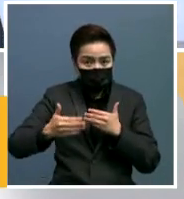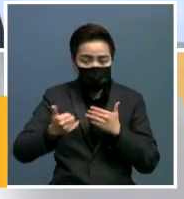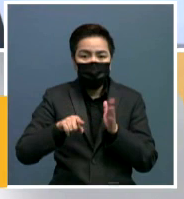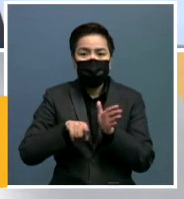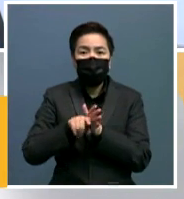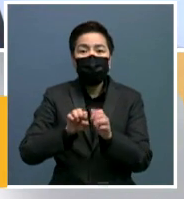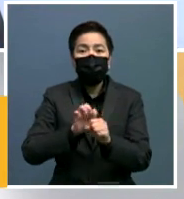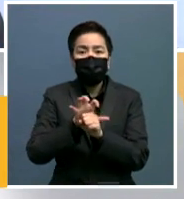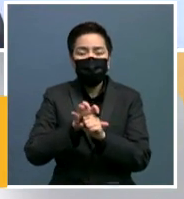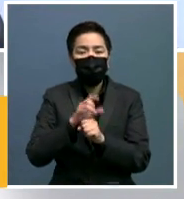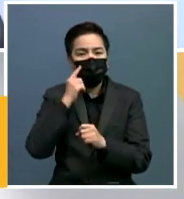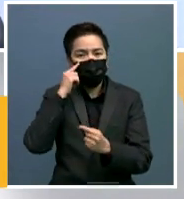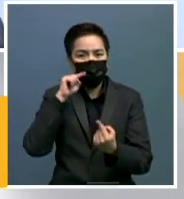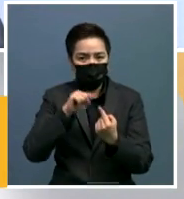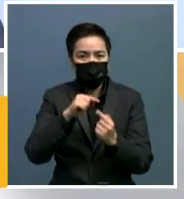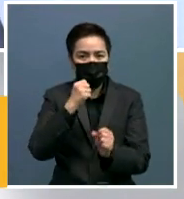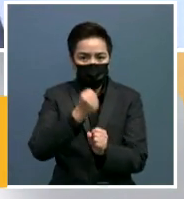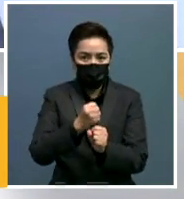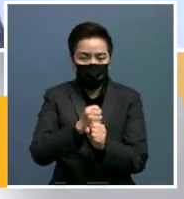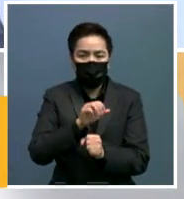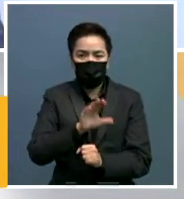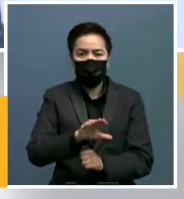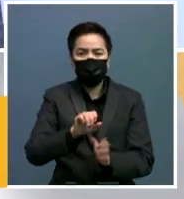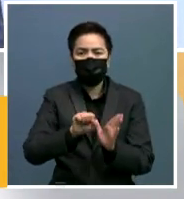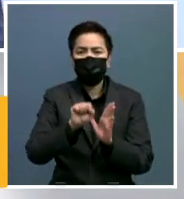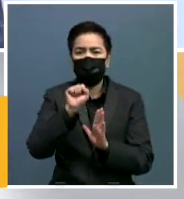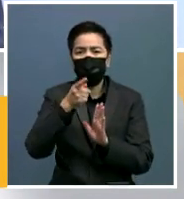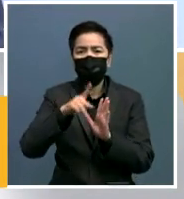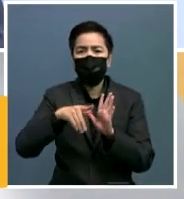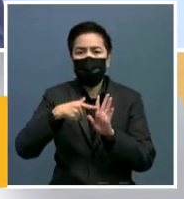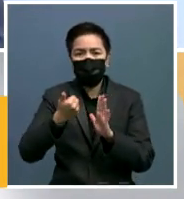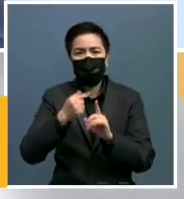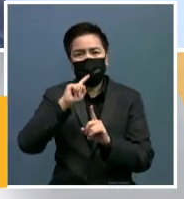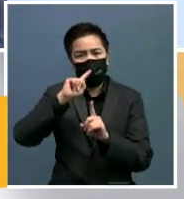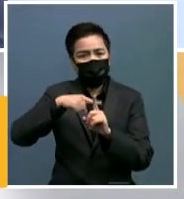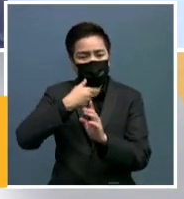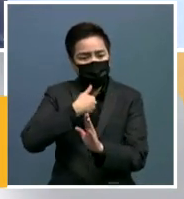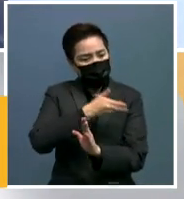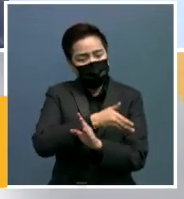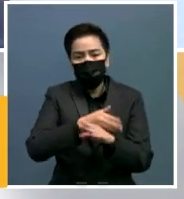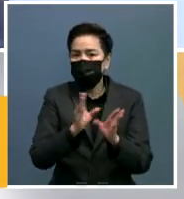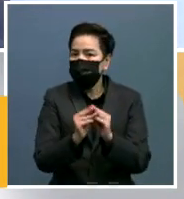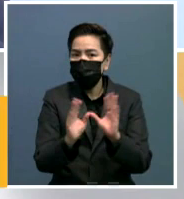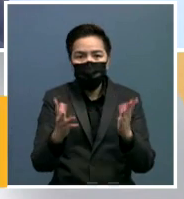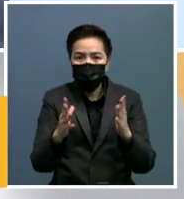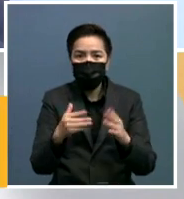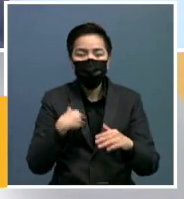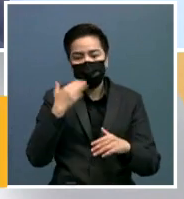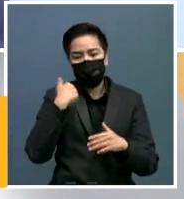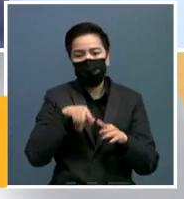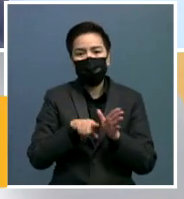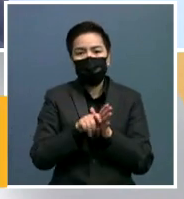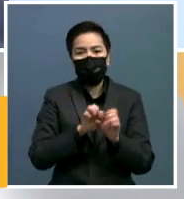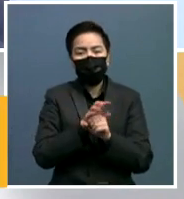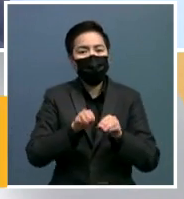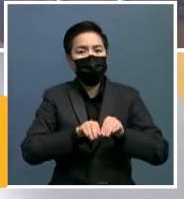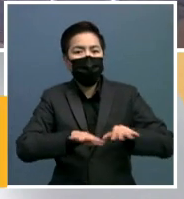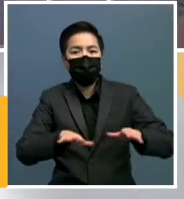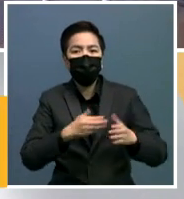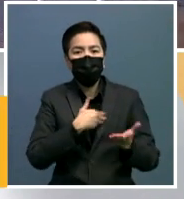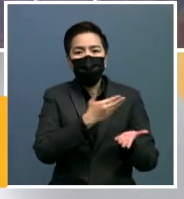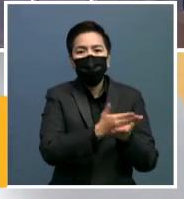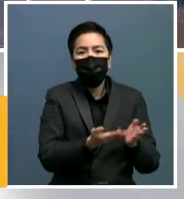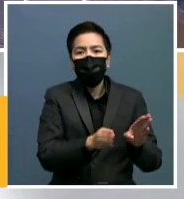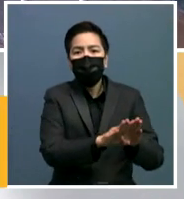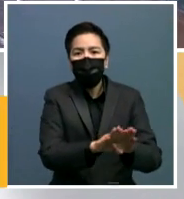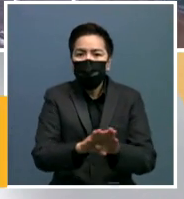ของโครง 19ส่งผลกับการทำงานของสภามาช่วงเวลาหนึ่ง 1เดือนเต็มๆที่ไม่ได้มีการประชุมสภาพุทธัสสะดอนนะฮะหลังจาก